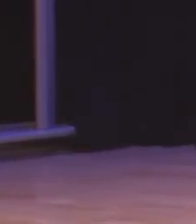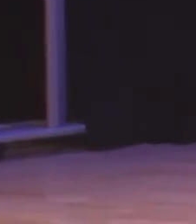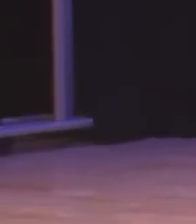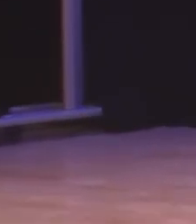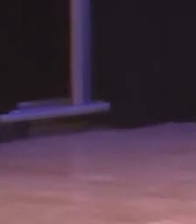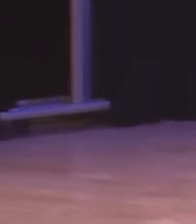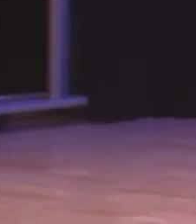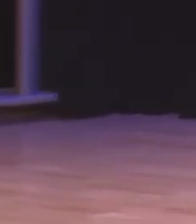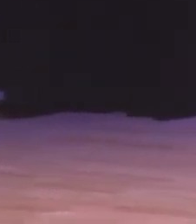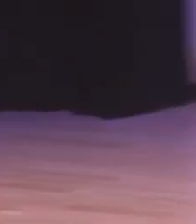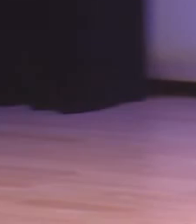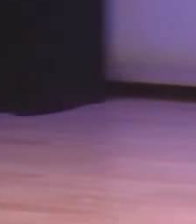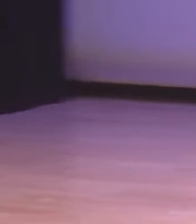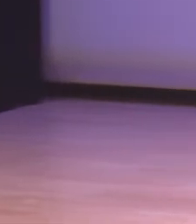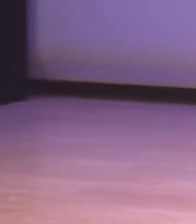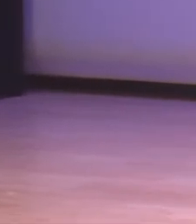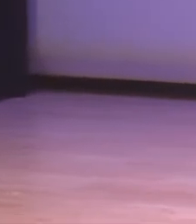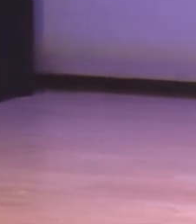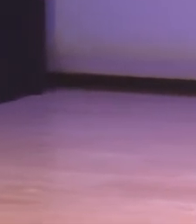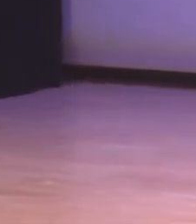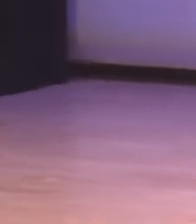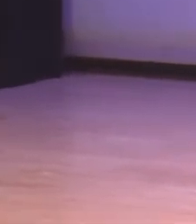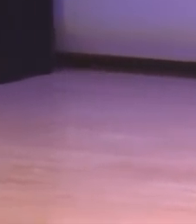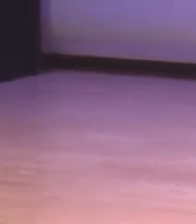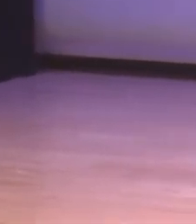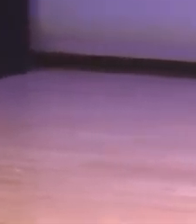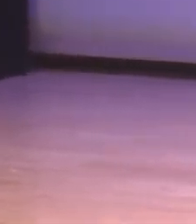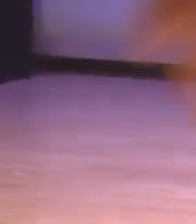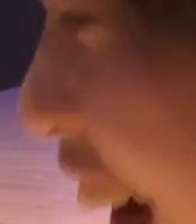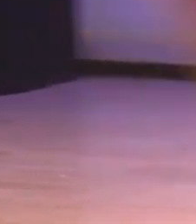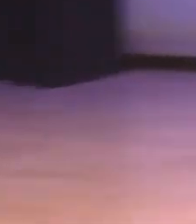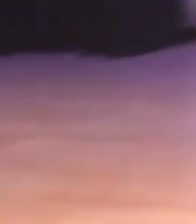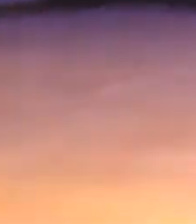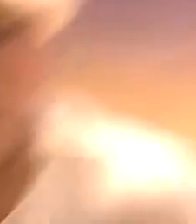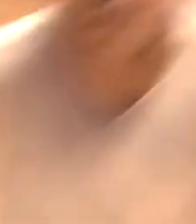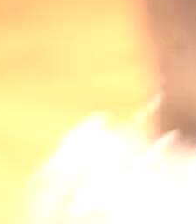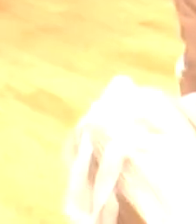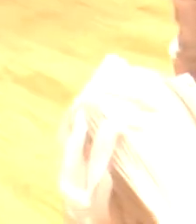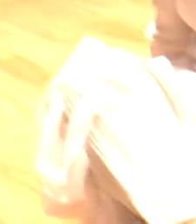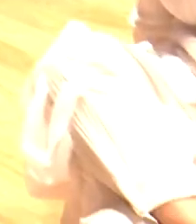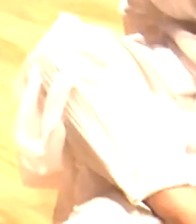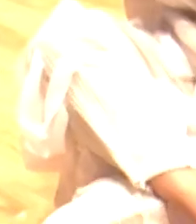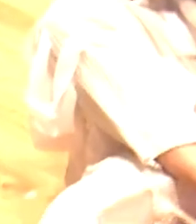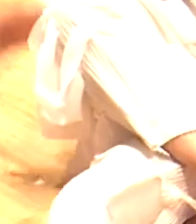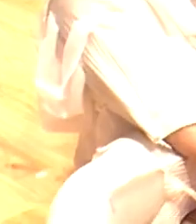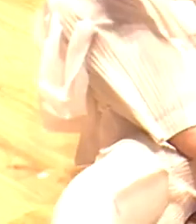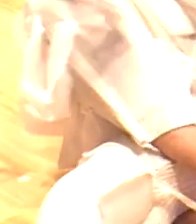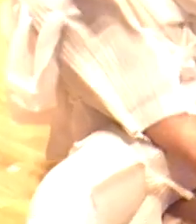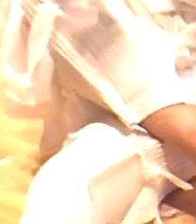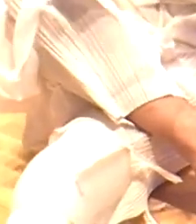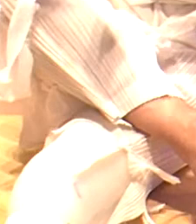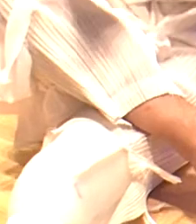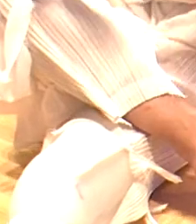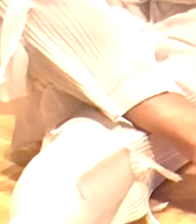3人でできてよかったなっていうのが一番でありがとうございましたございましたいる